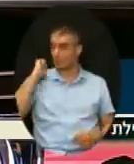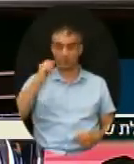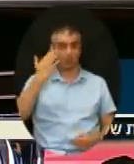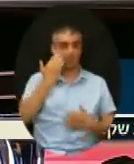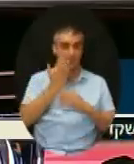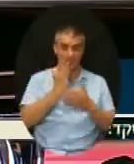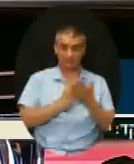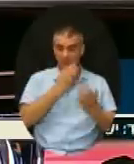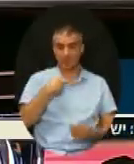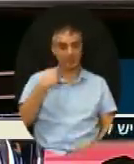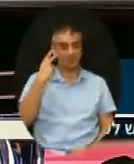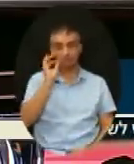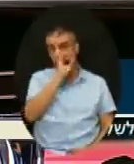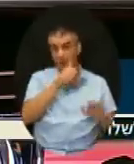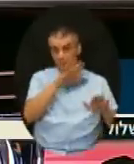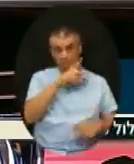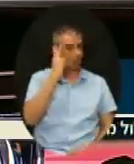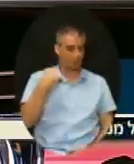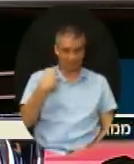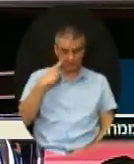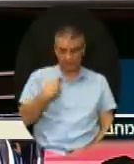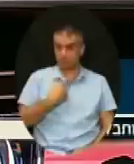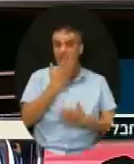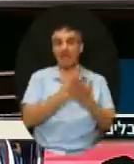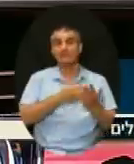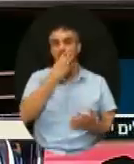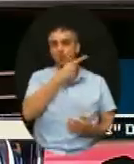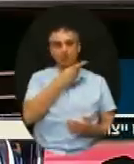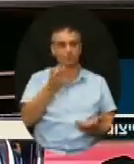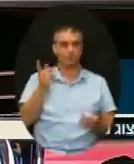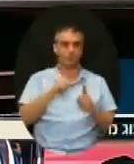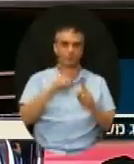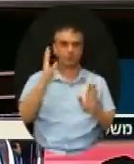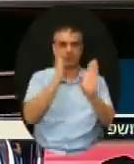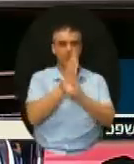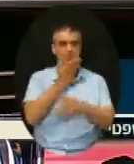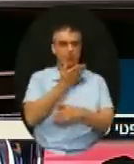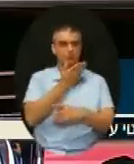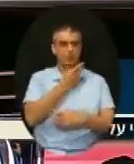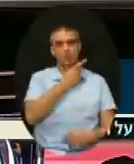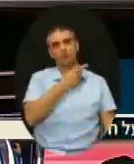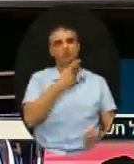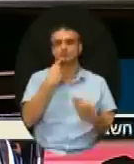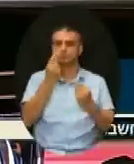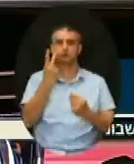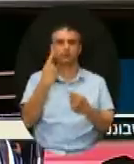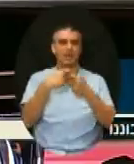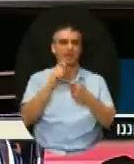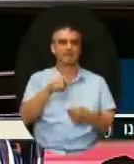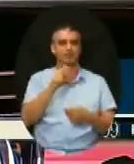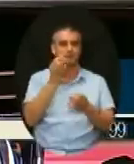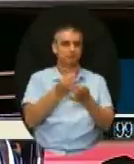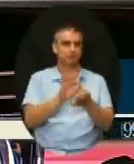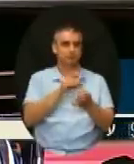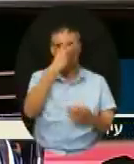מהנאום, אני התביישתי בשביל ראש הממשלה, חצי מנאום של ראש ממשלה בישראל תחת מתקפת טרור, מוקדש לשני חברי כנסת